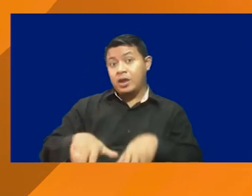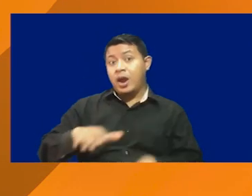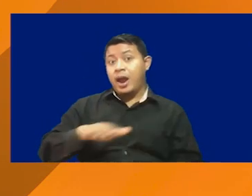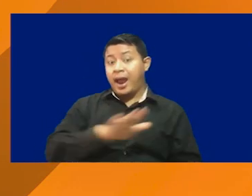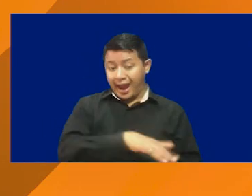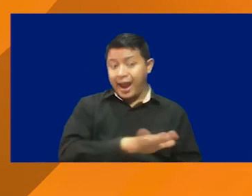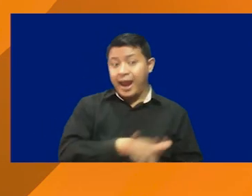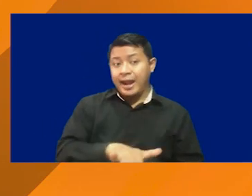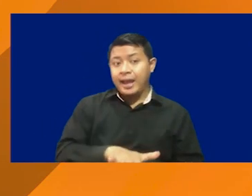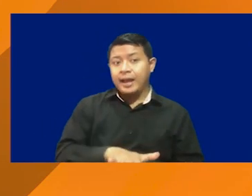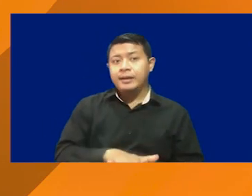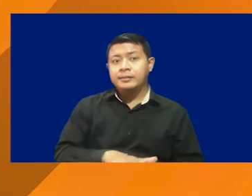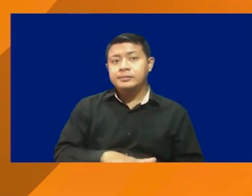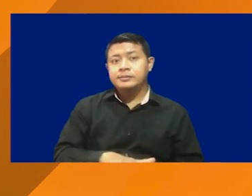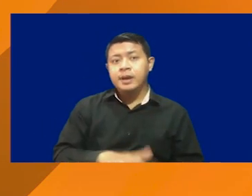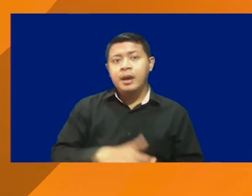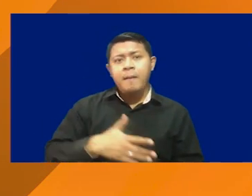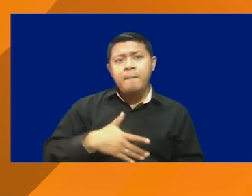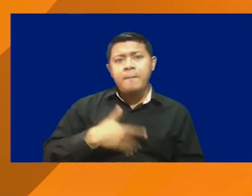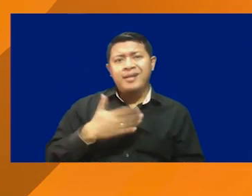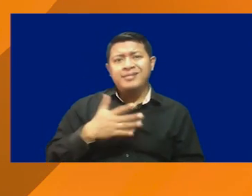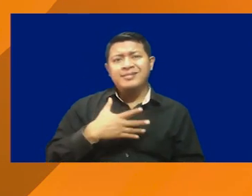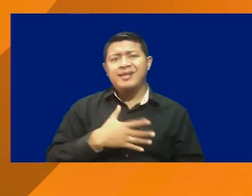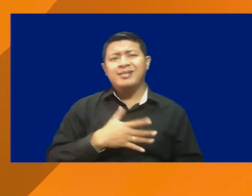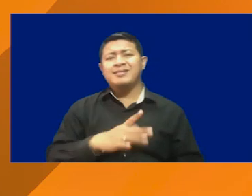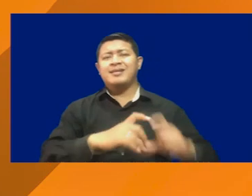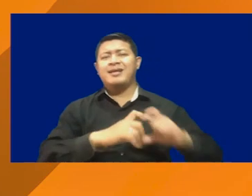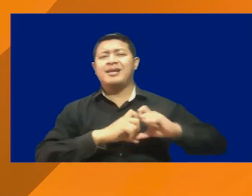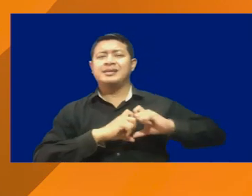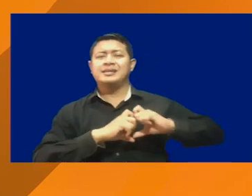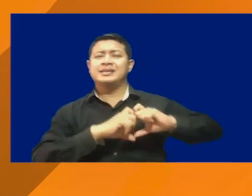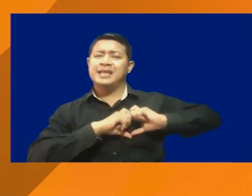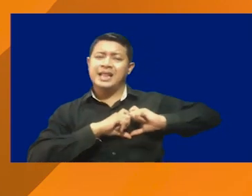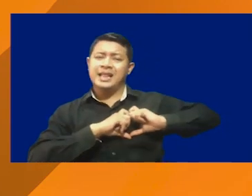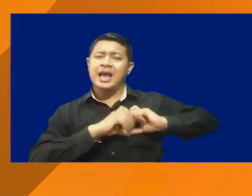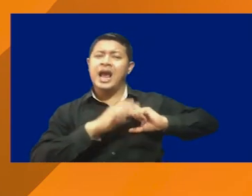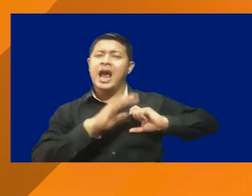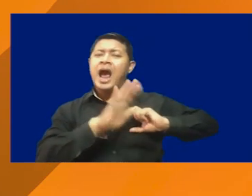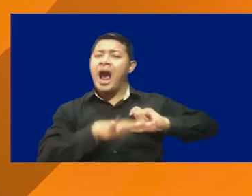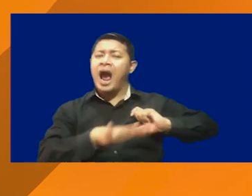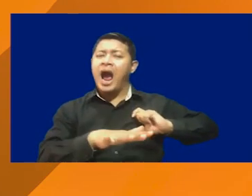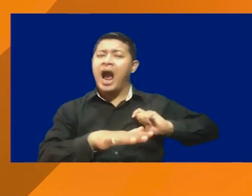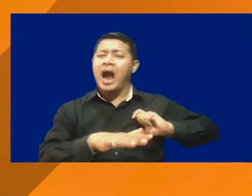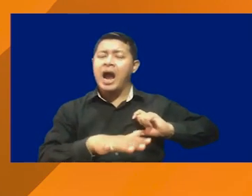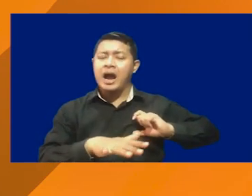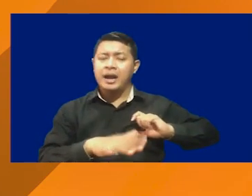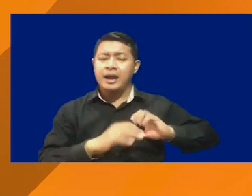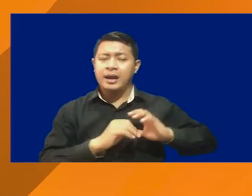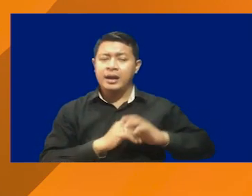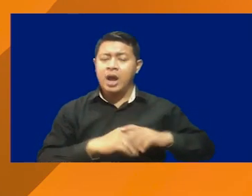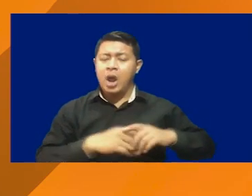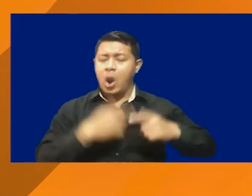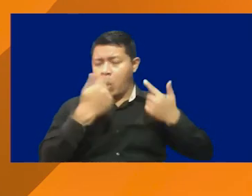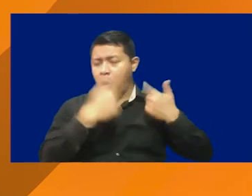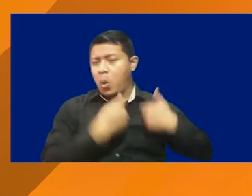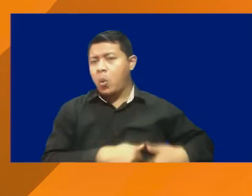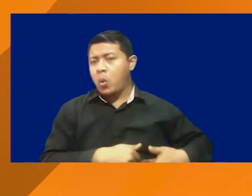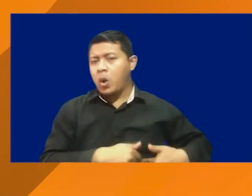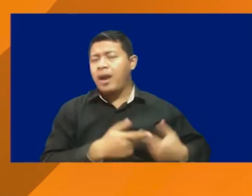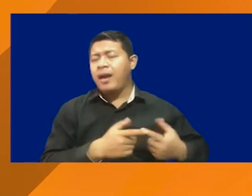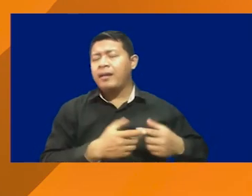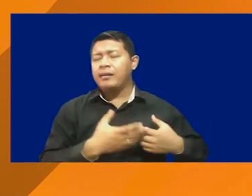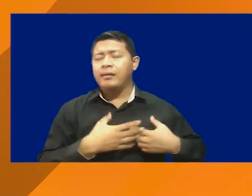Mari kita lihat apa yang terjadi pada seorang anak bila merasa tidak dicintai. Anak ini akan